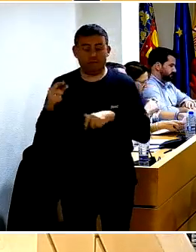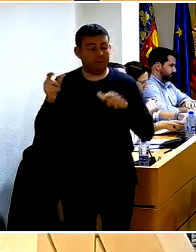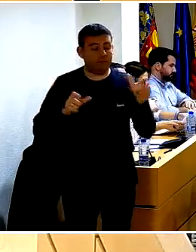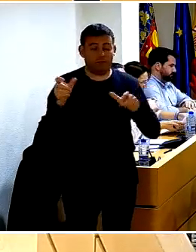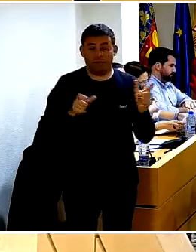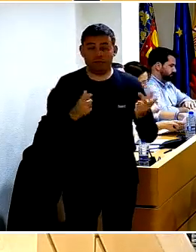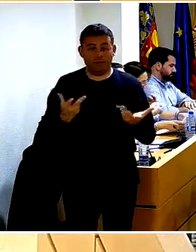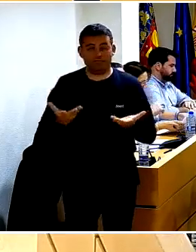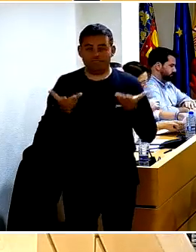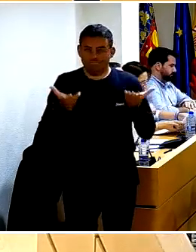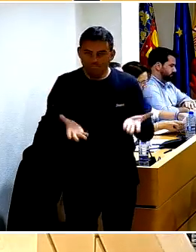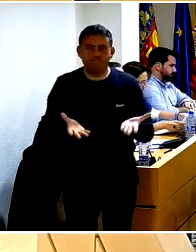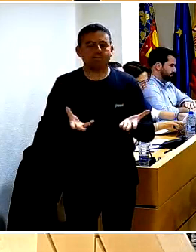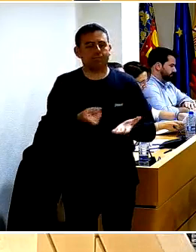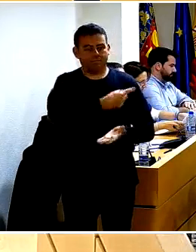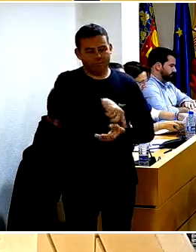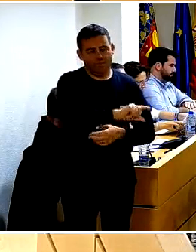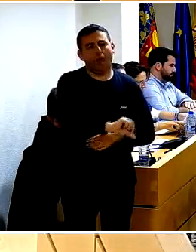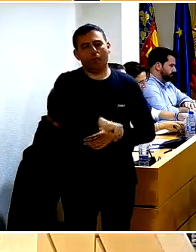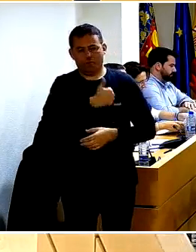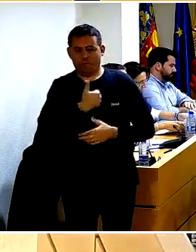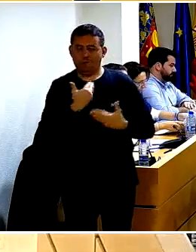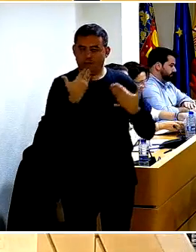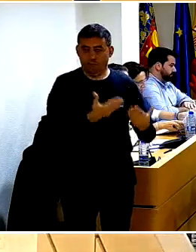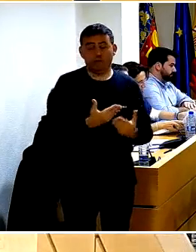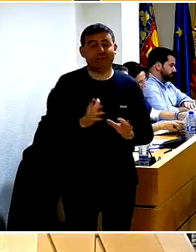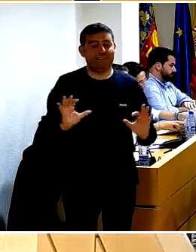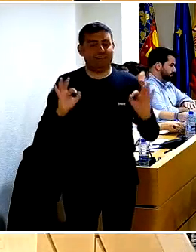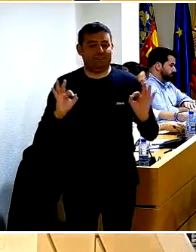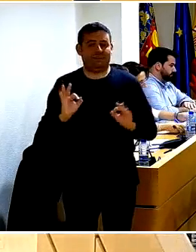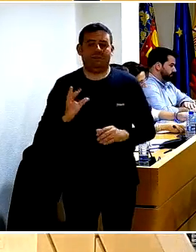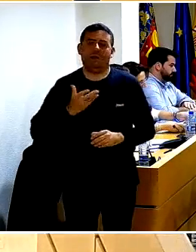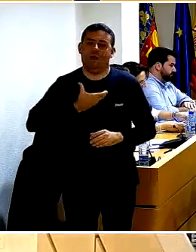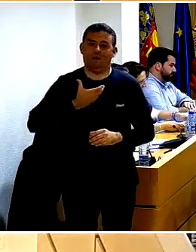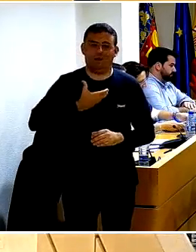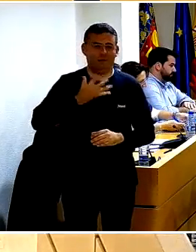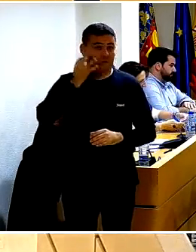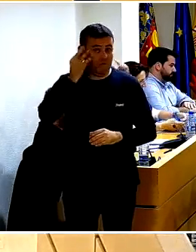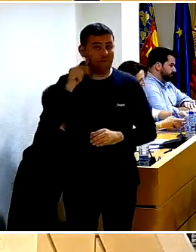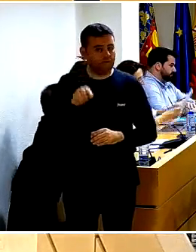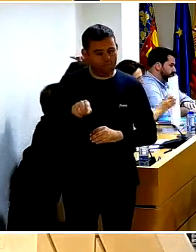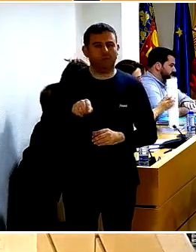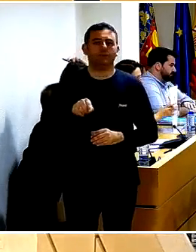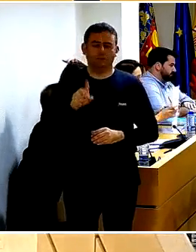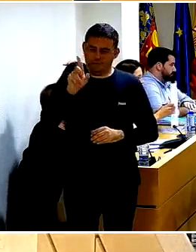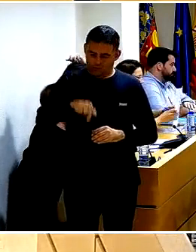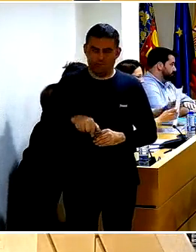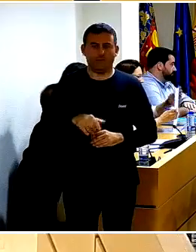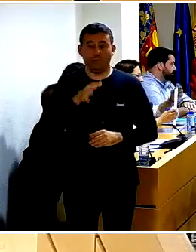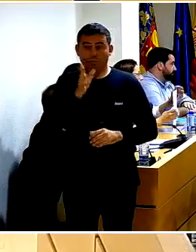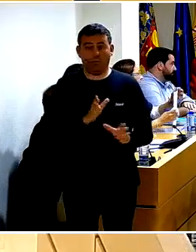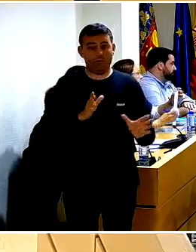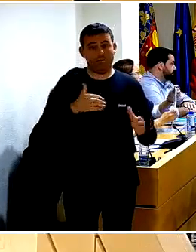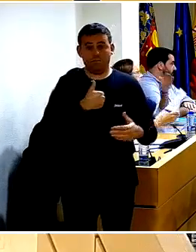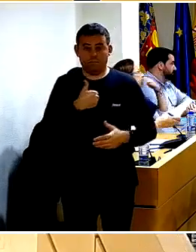i especialment a la senyora alcaldessa per a la seva doble funció adquirida en aquesta nova etapa d'alcaldessa